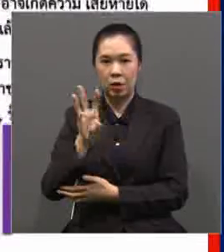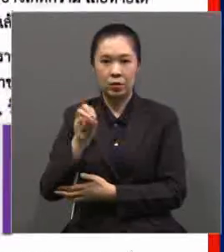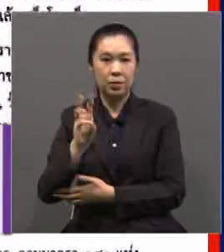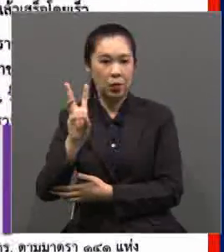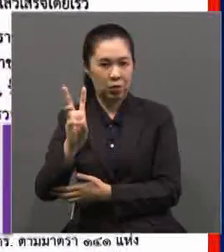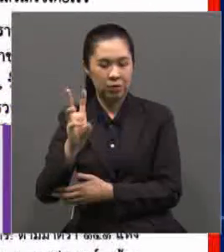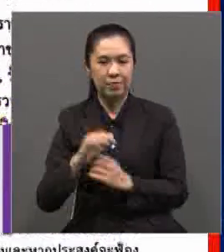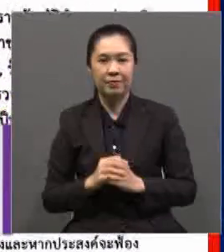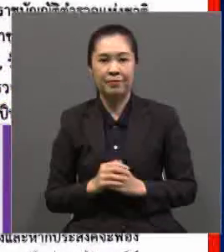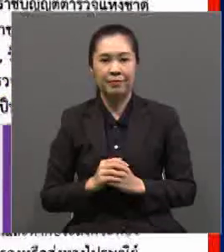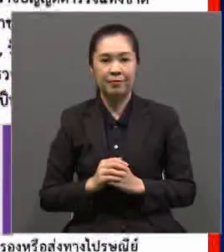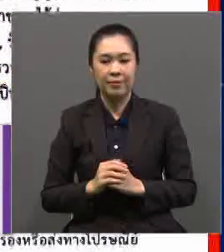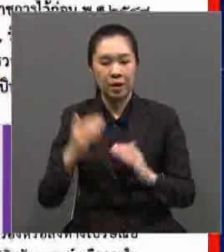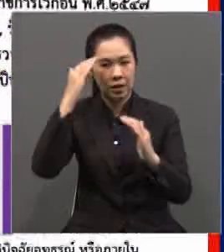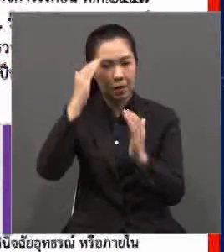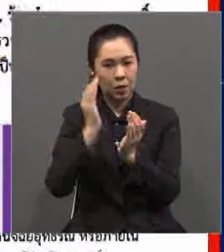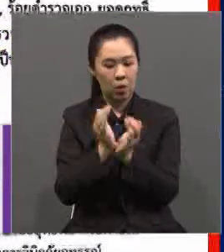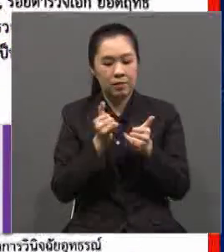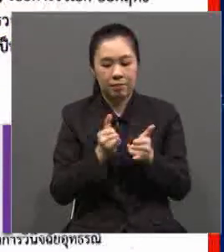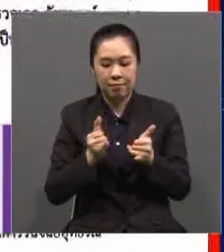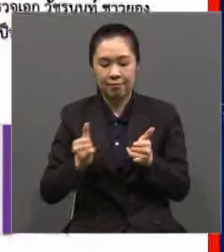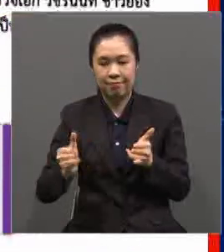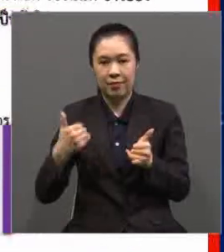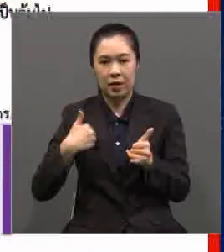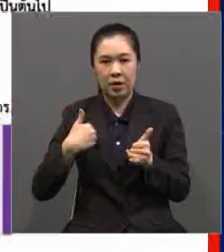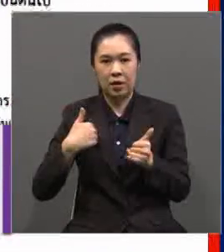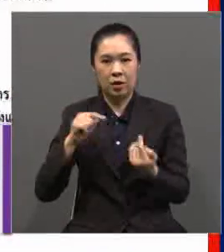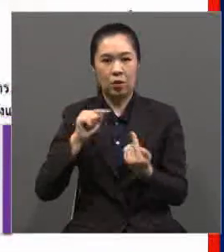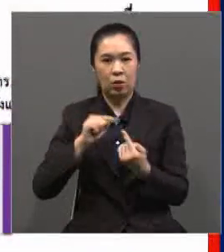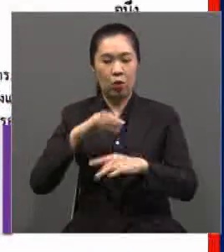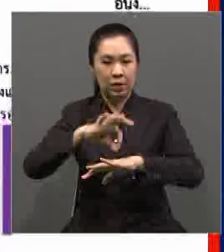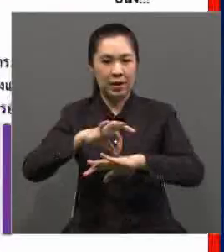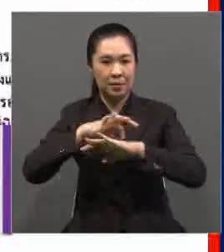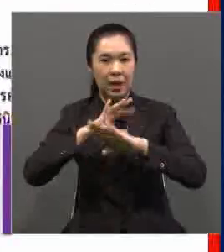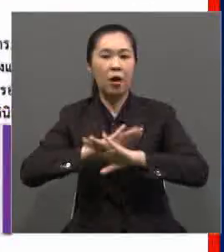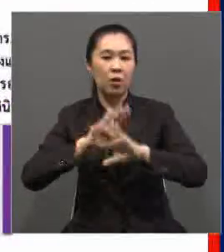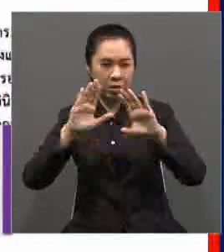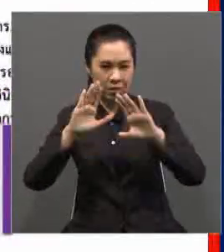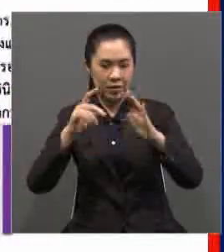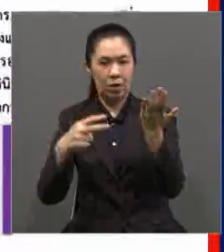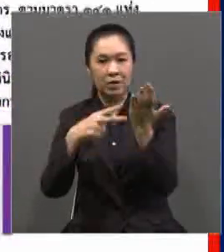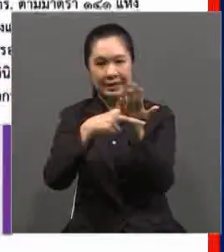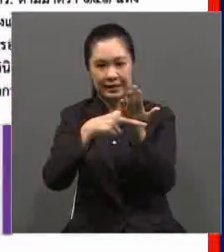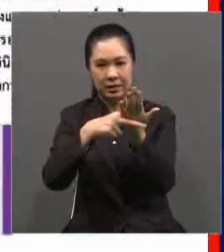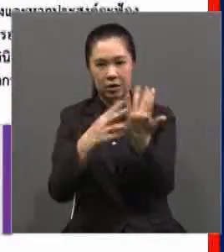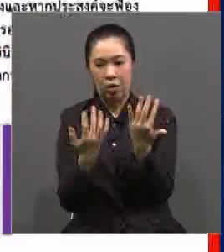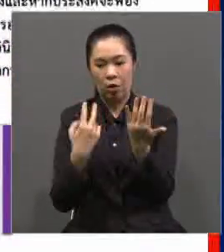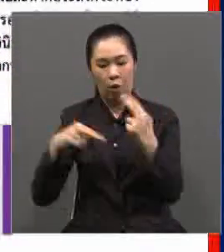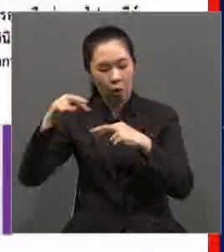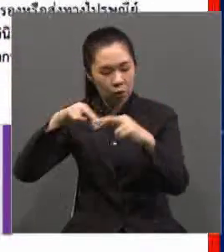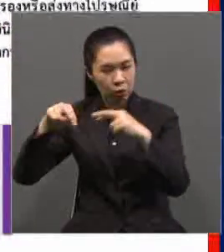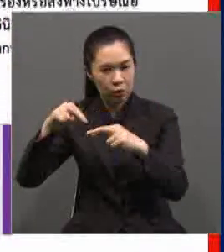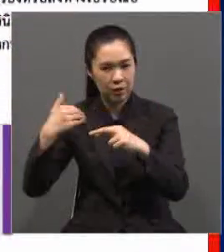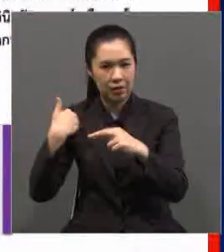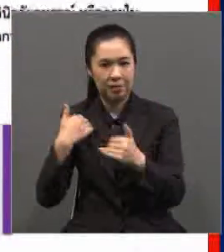45/2566ค่ะให้ข้าราชการตำรวจออกจากราชการไว้ก่อนเพื่อรอฟังผลการสอบสวนพิจารณาทางวินัยประกอบไปด้